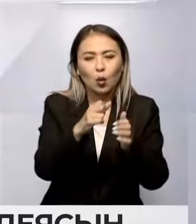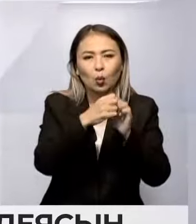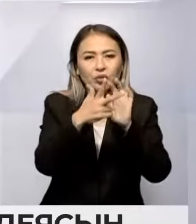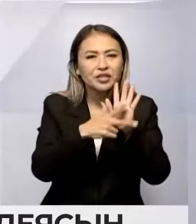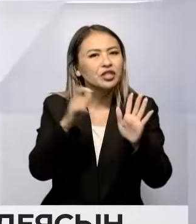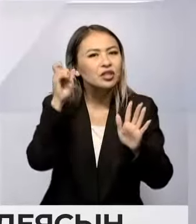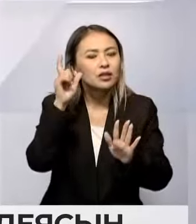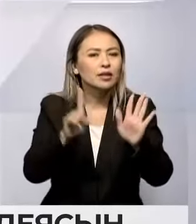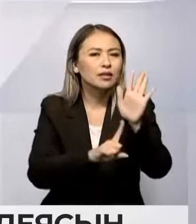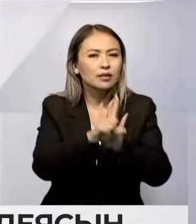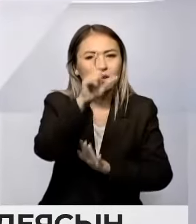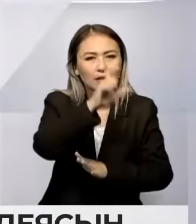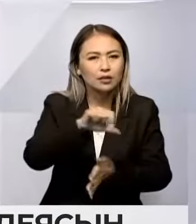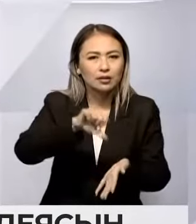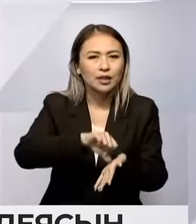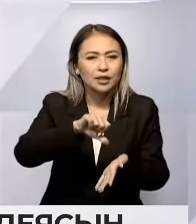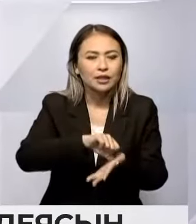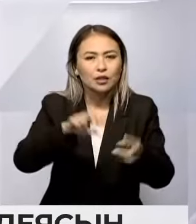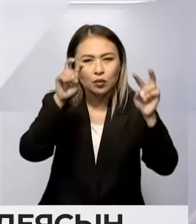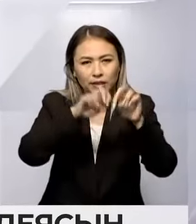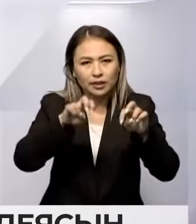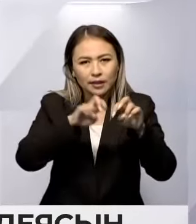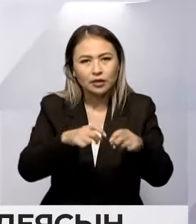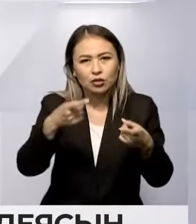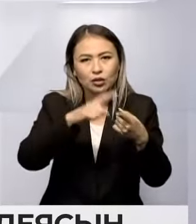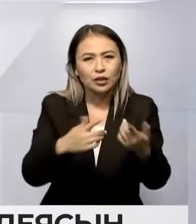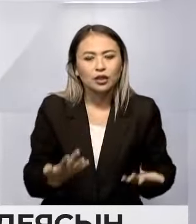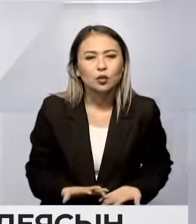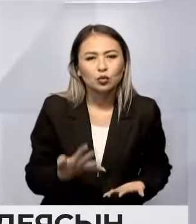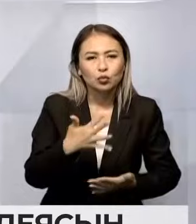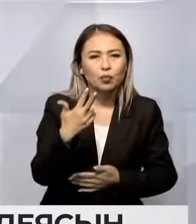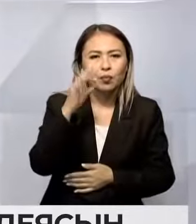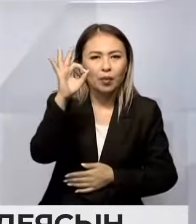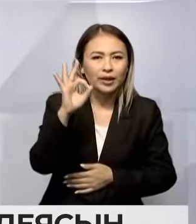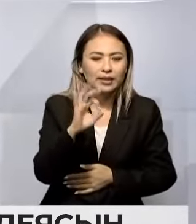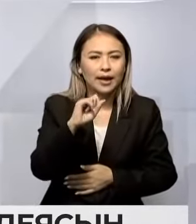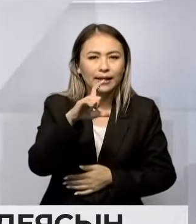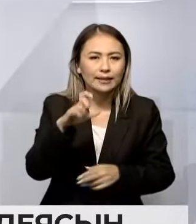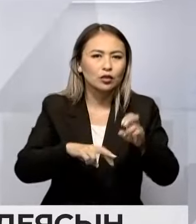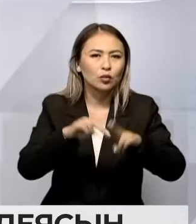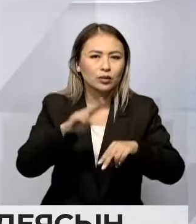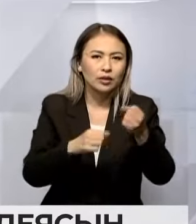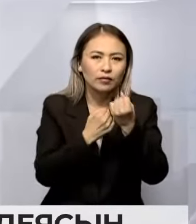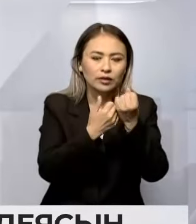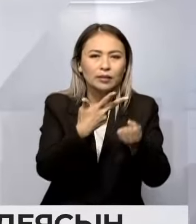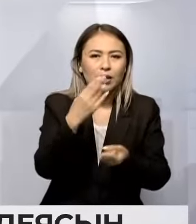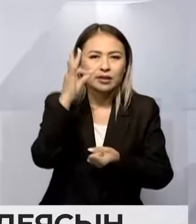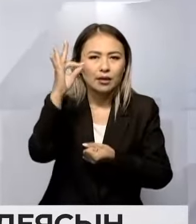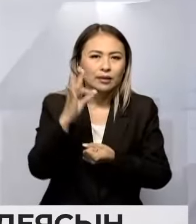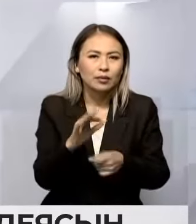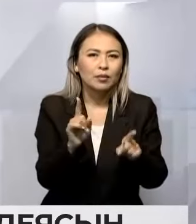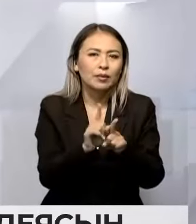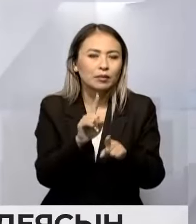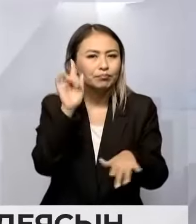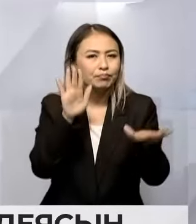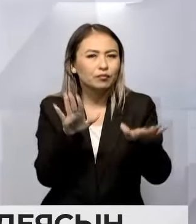қалаларындағы 18 жастан асқан азаматтар қатысты. Зерттеулерге сәйкес тұрғындардың 53% АЭС құрылысын қолдаса, 32%